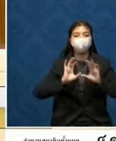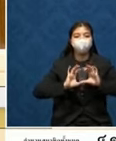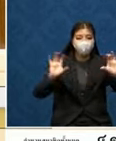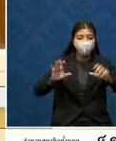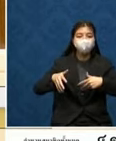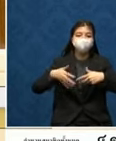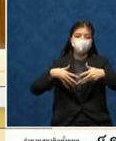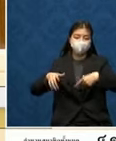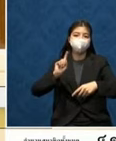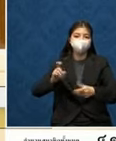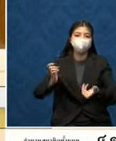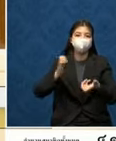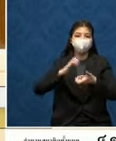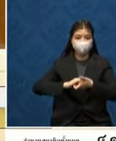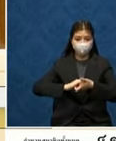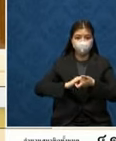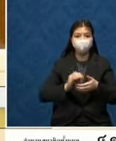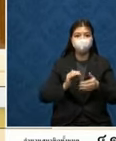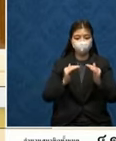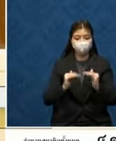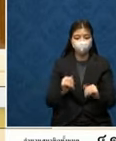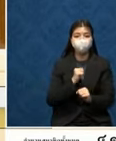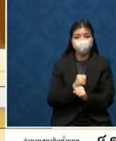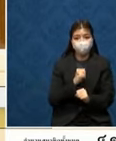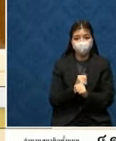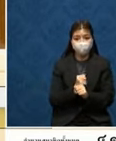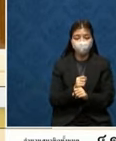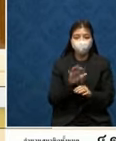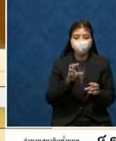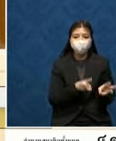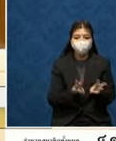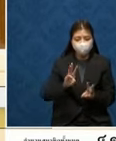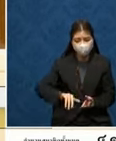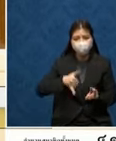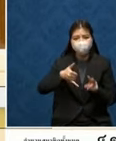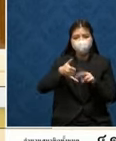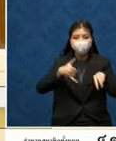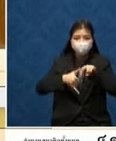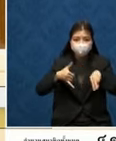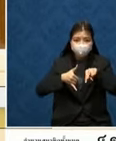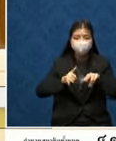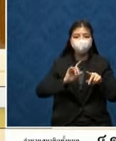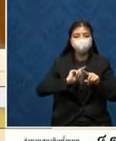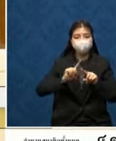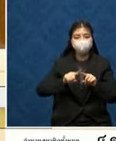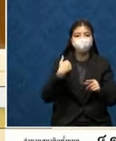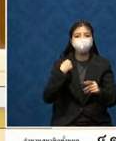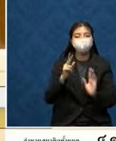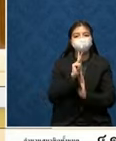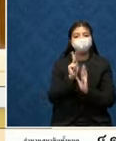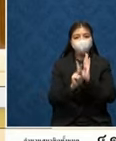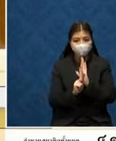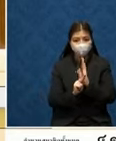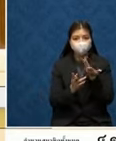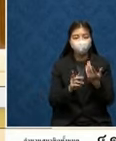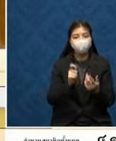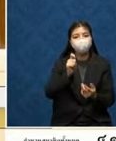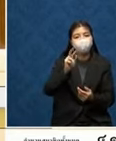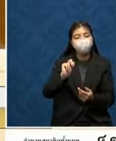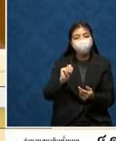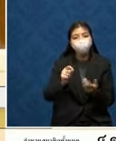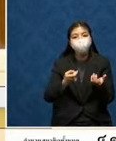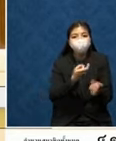ชนในด้านมิติการบบรักษานั้นเราก็เรรัทำจดจัดทำกฎหมายฉบับรองหรือที่เรียกว่าอนุบัญญัติ